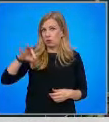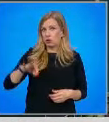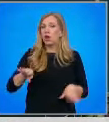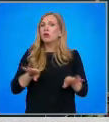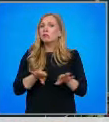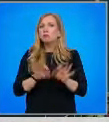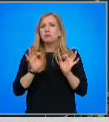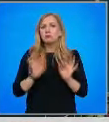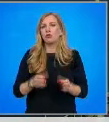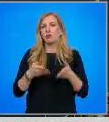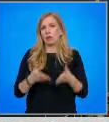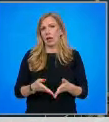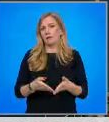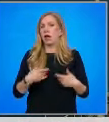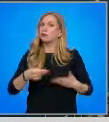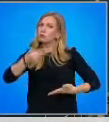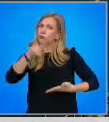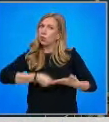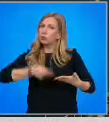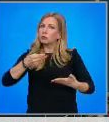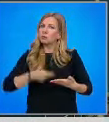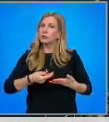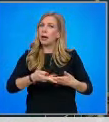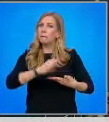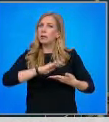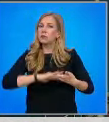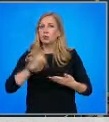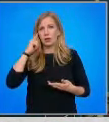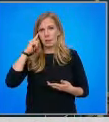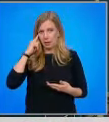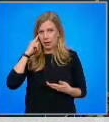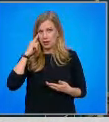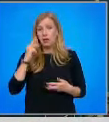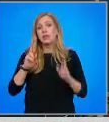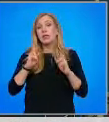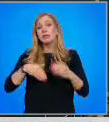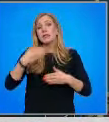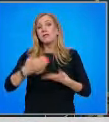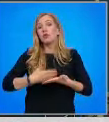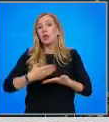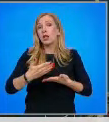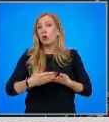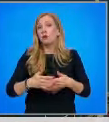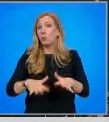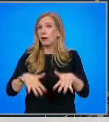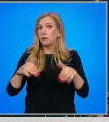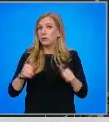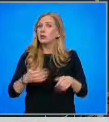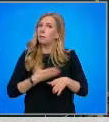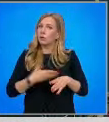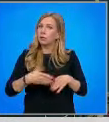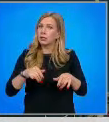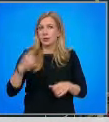се явява и тази, и аз подписах писмото за намерение. Надявам се следващото редовно правителство да продължи тази инициатива, защото считам,